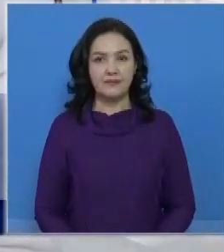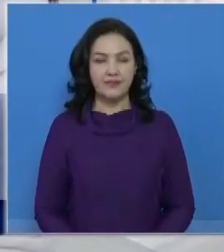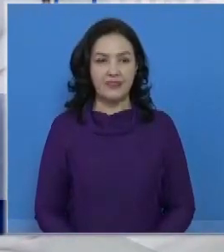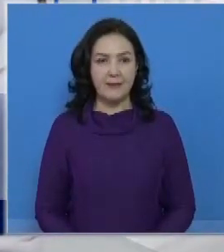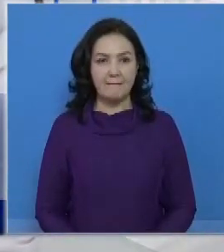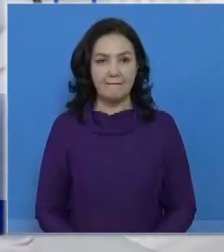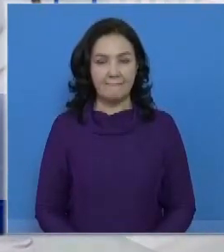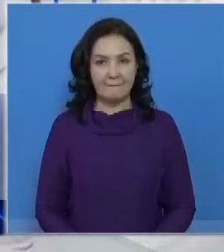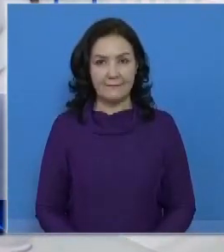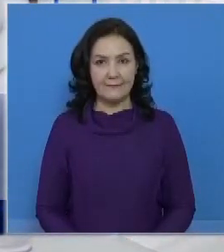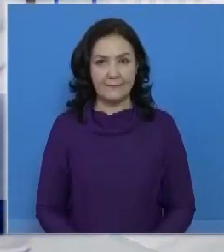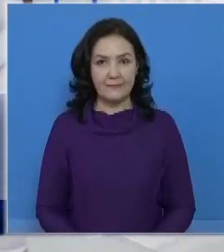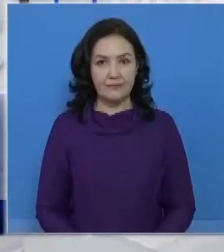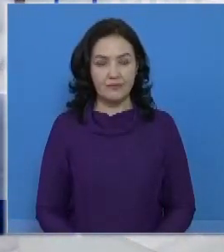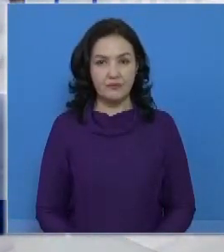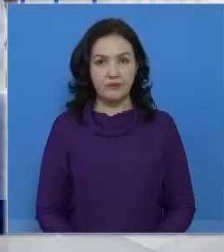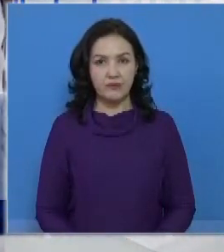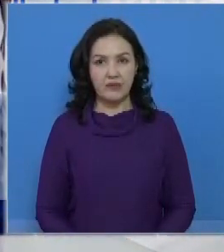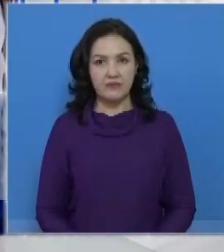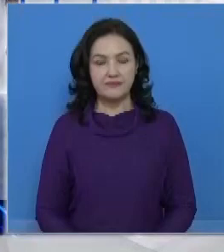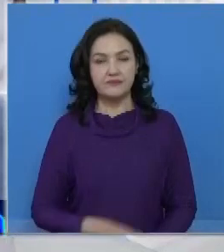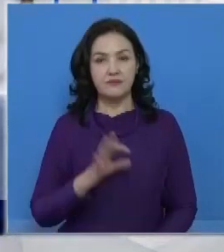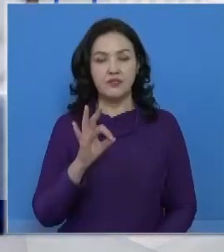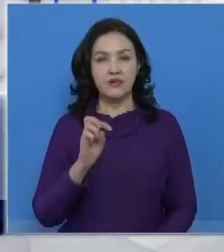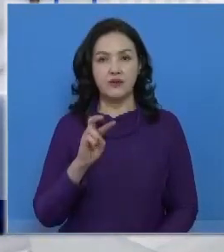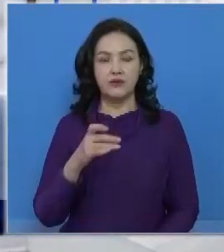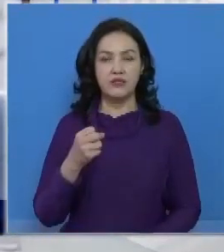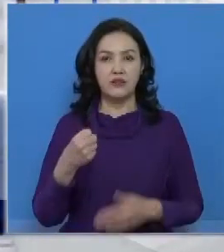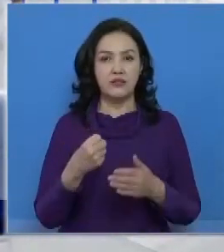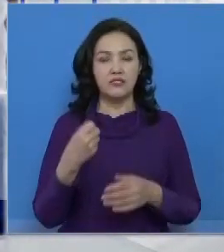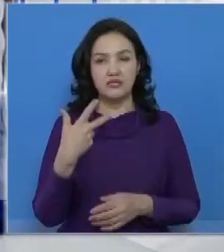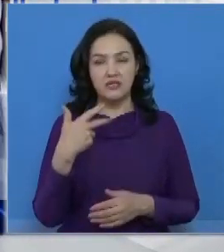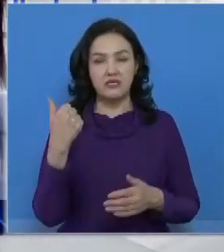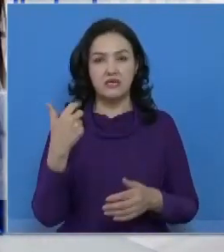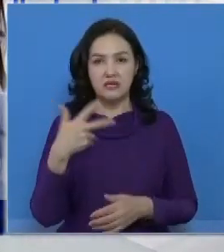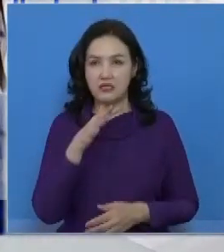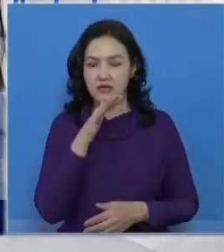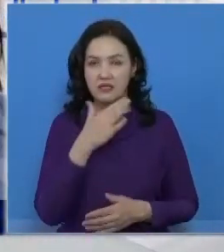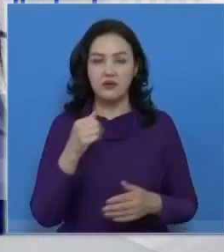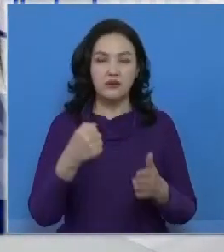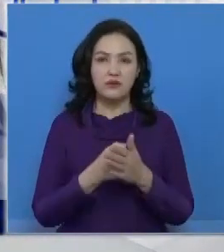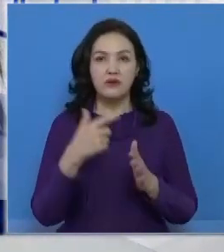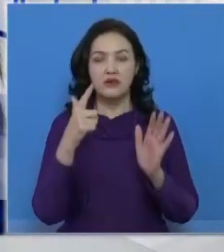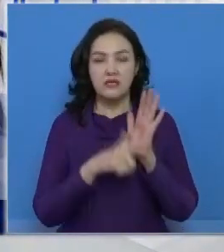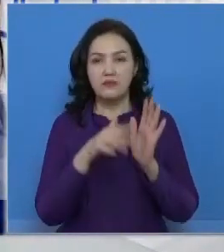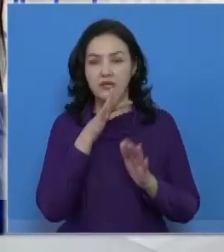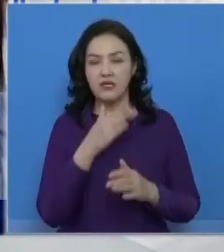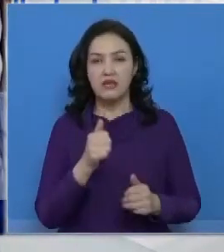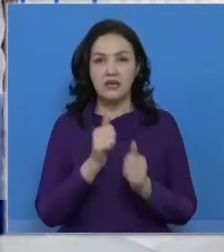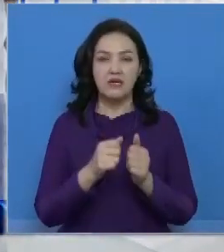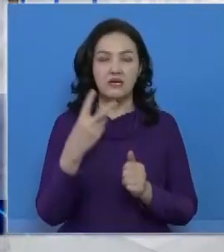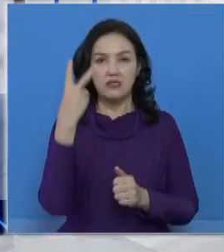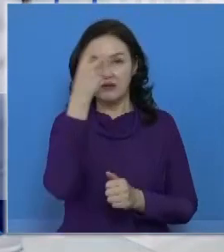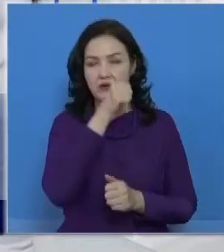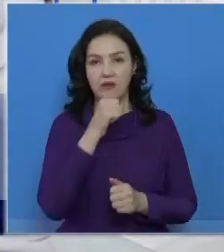возраста по онкологии с 30 лет до 70 лет у нас подлежат через каждые два года